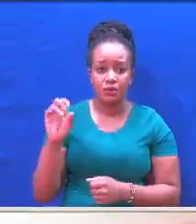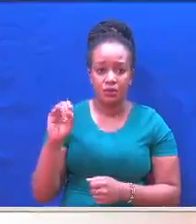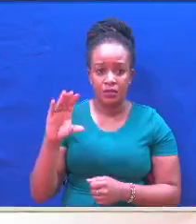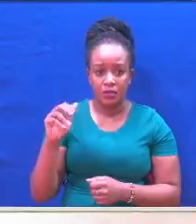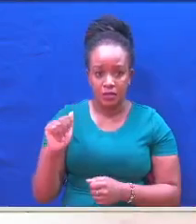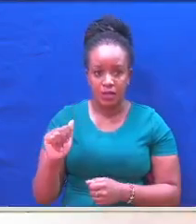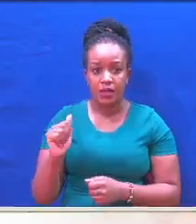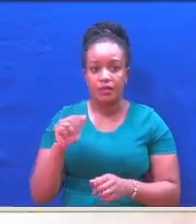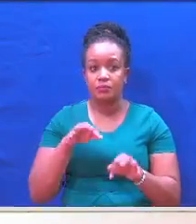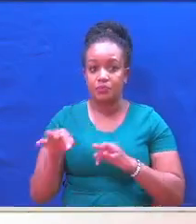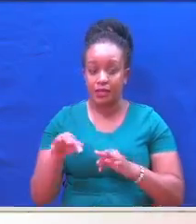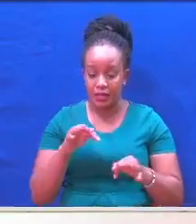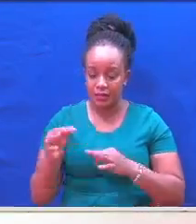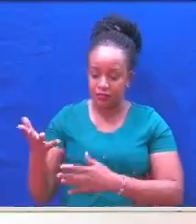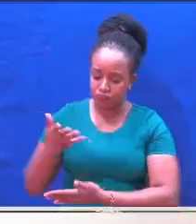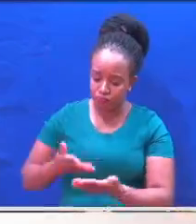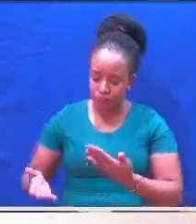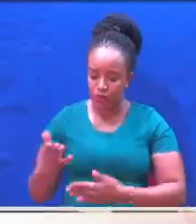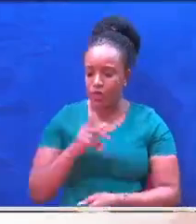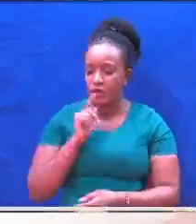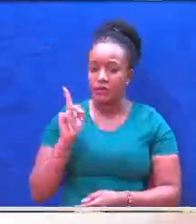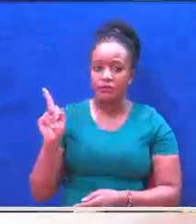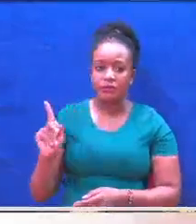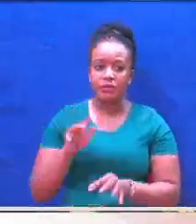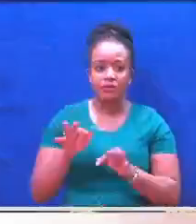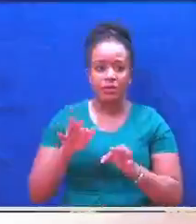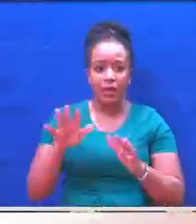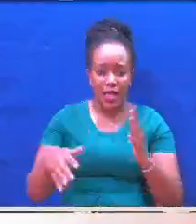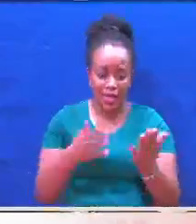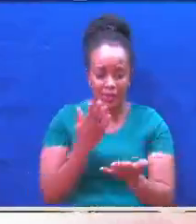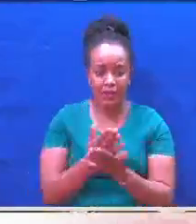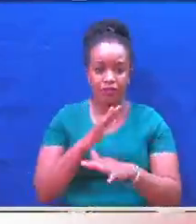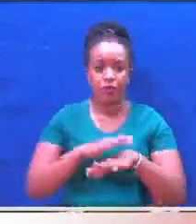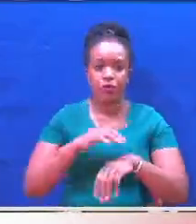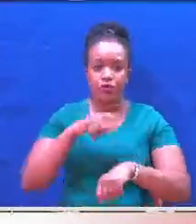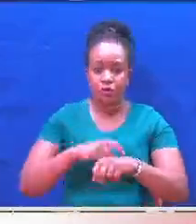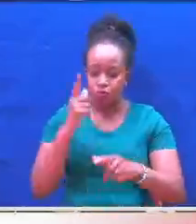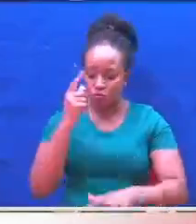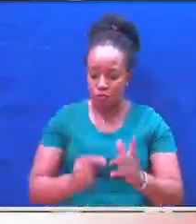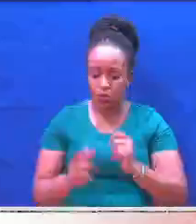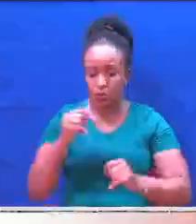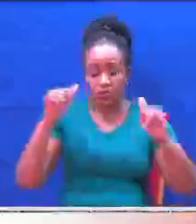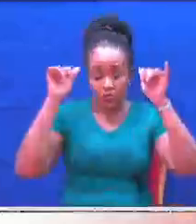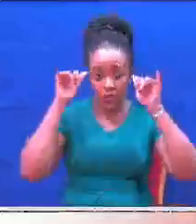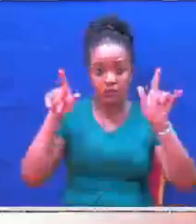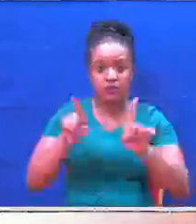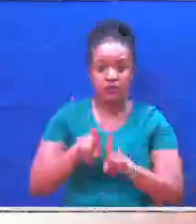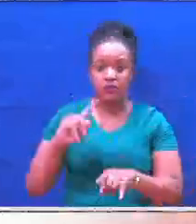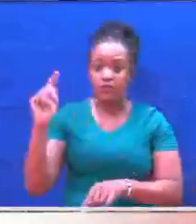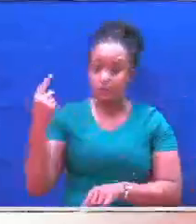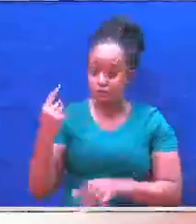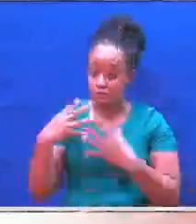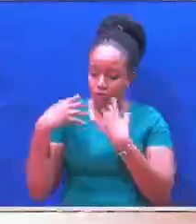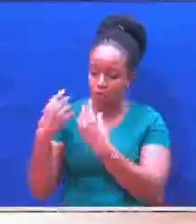Karanja jana jioni alipomwarifu kuwa hatoweza kufika kwa wakati ili kuwakamua ng'ombe na hivyo apitie sokoni